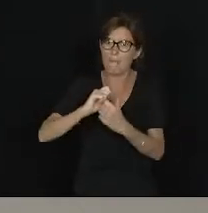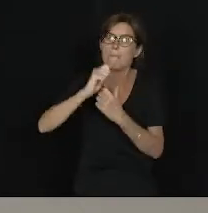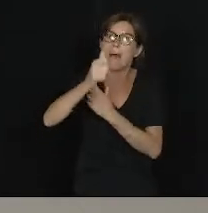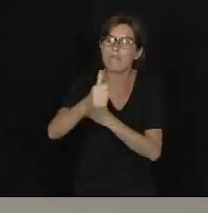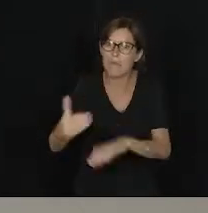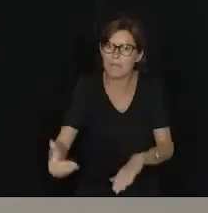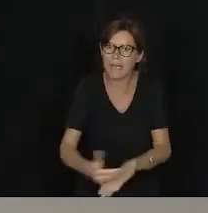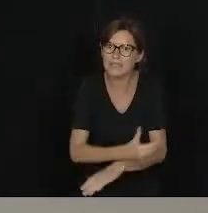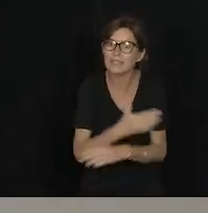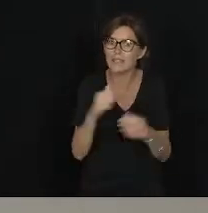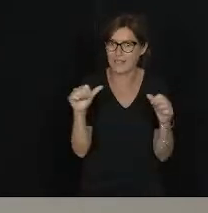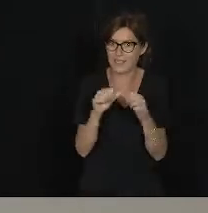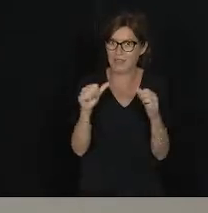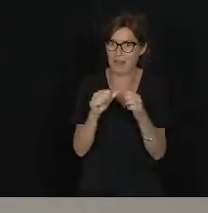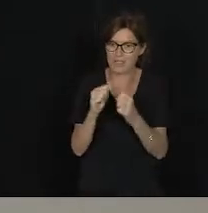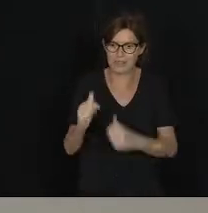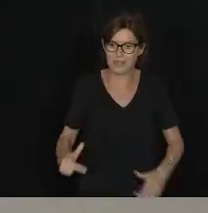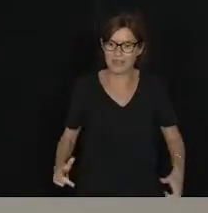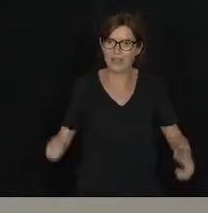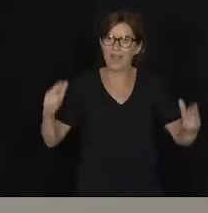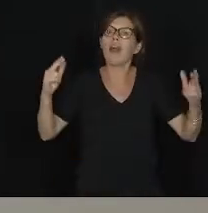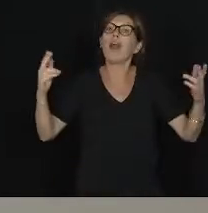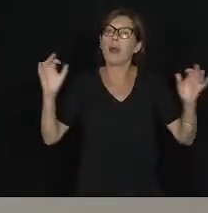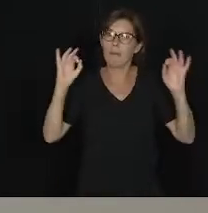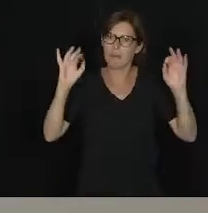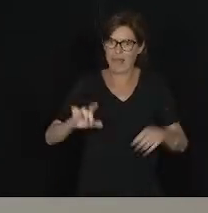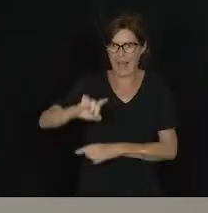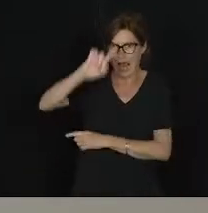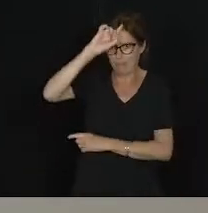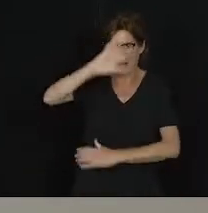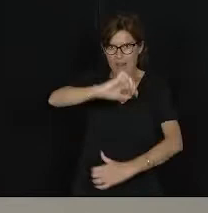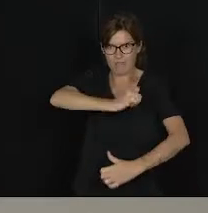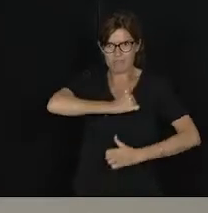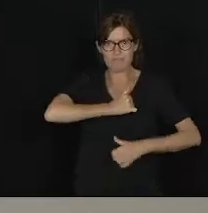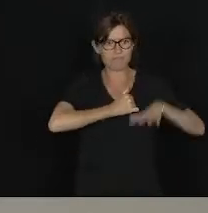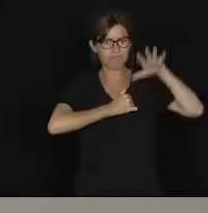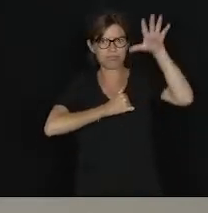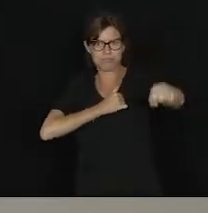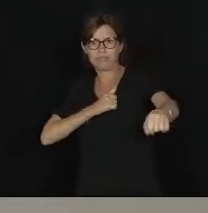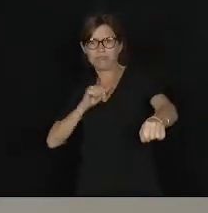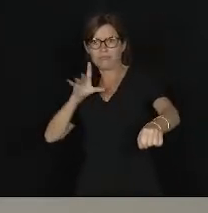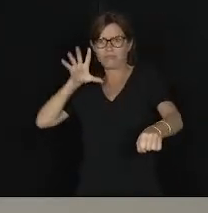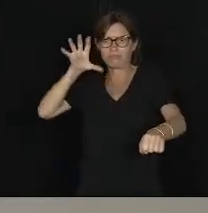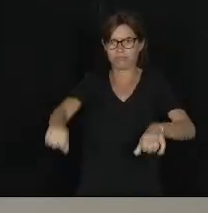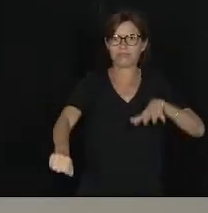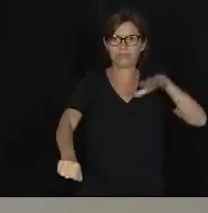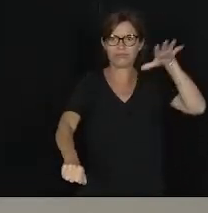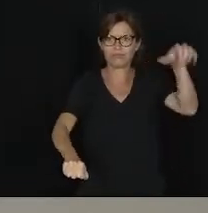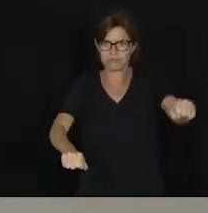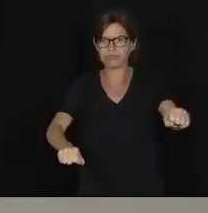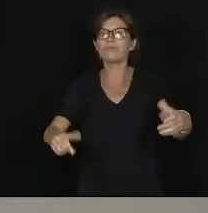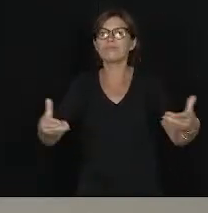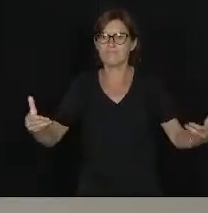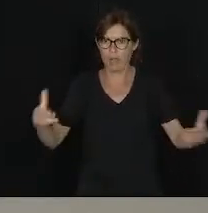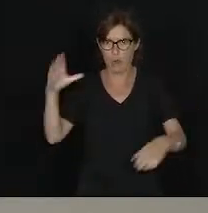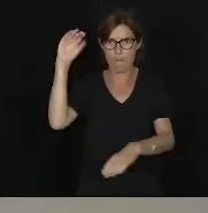ce moment-là se mettent en place un certain nombre d'institutions, un nombre certain même plutôt d'institutions qui